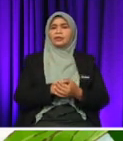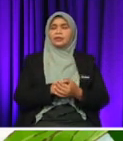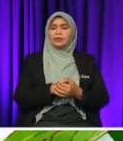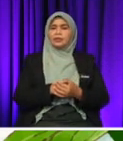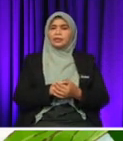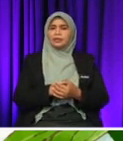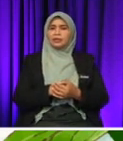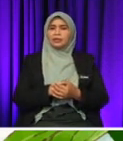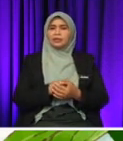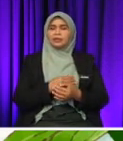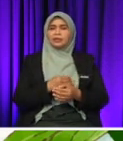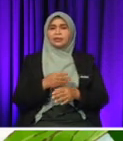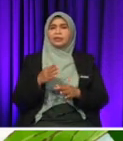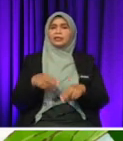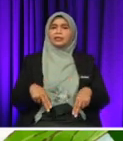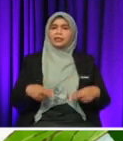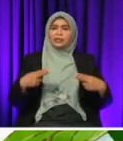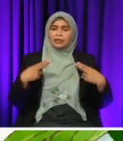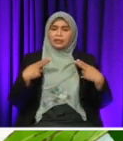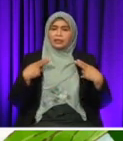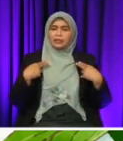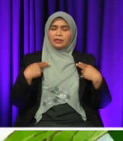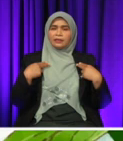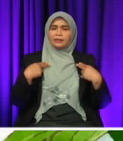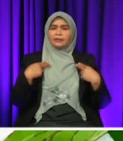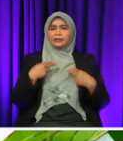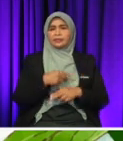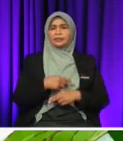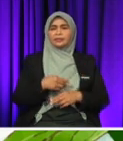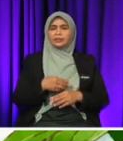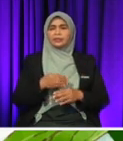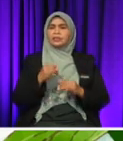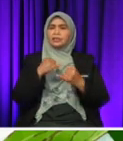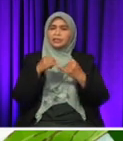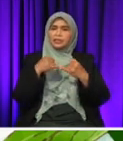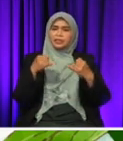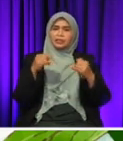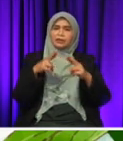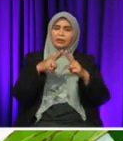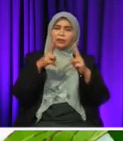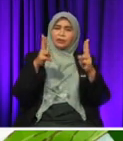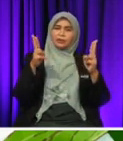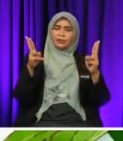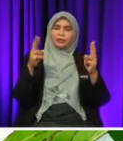dinding kehidupan di ikat ruang